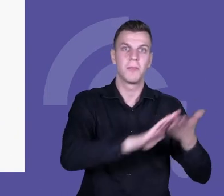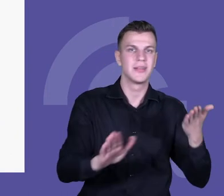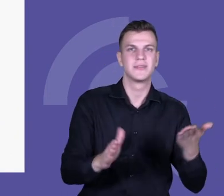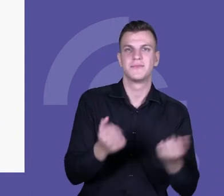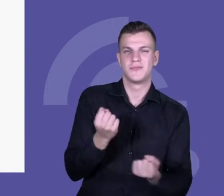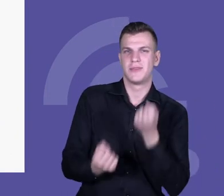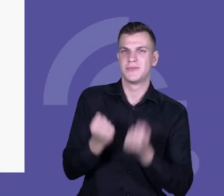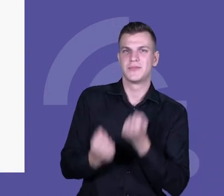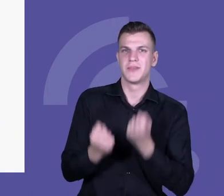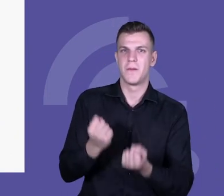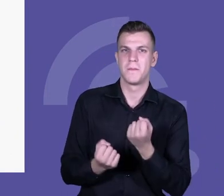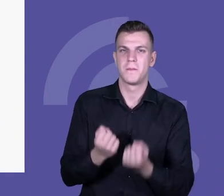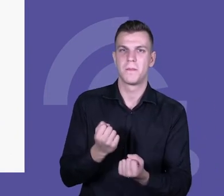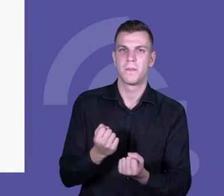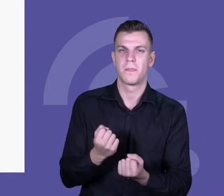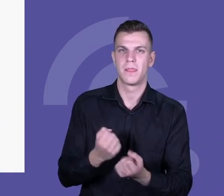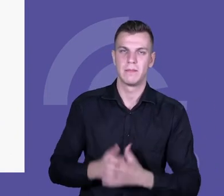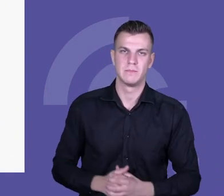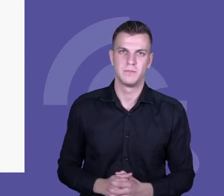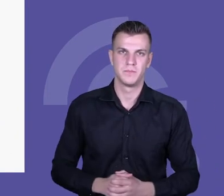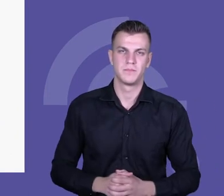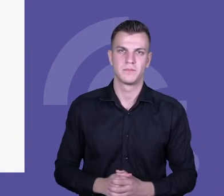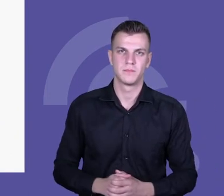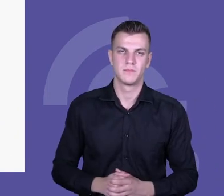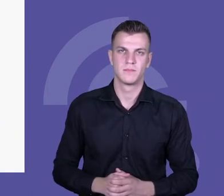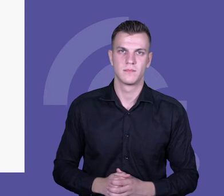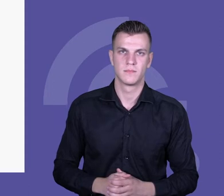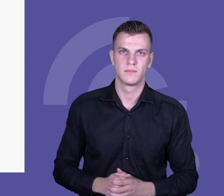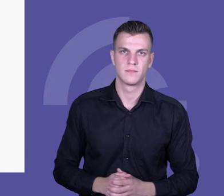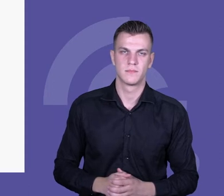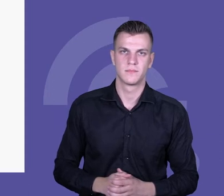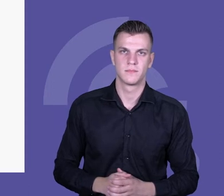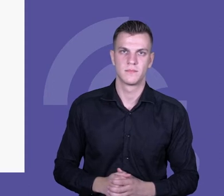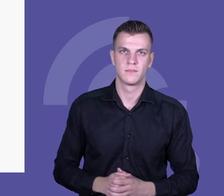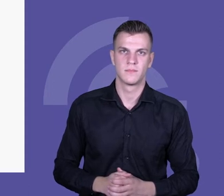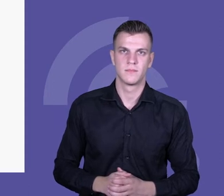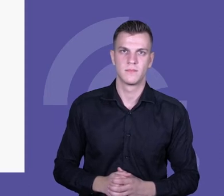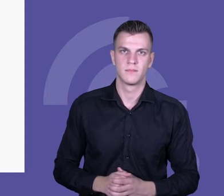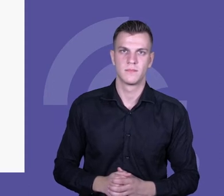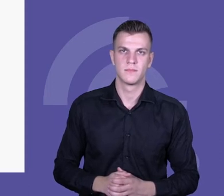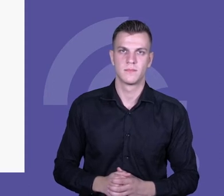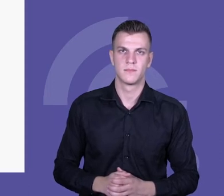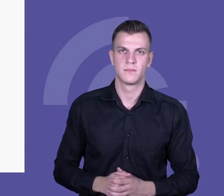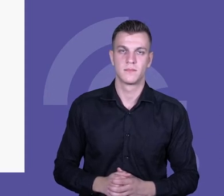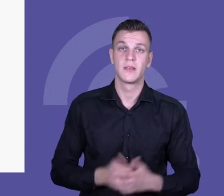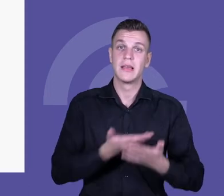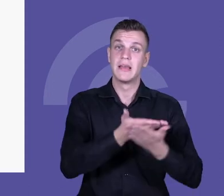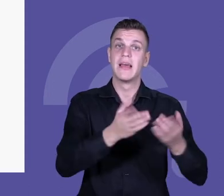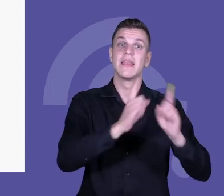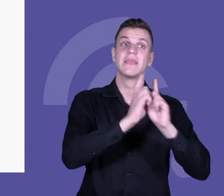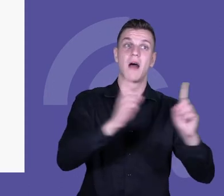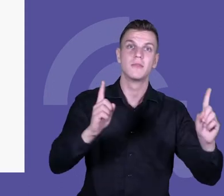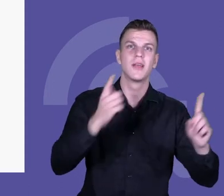w systemie tak zwane egzaminy o wysokiej stawce. Widzimy to bardzo mocno, że nauczycielom, szczególnie na początku